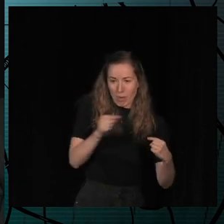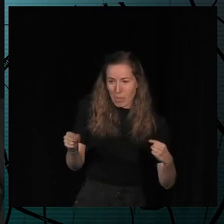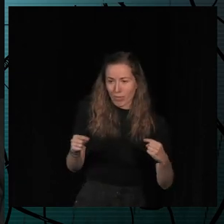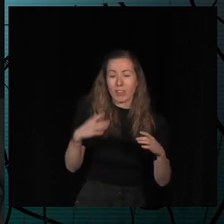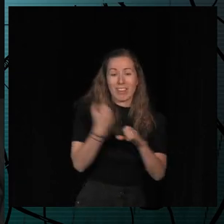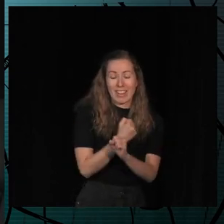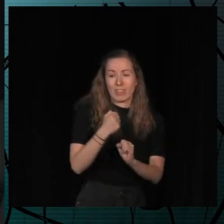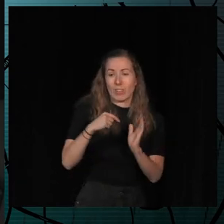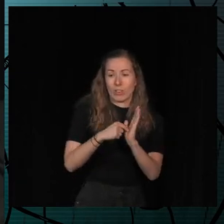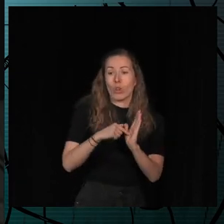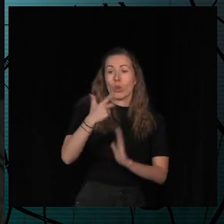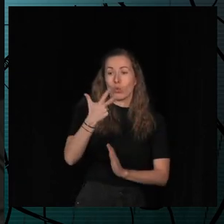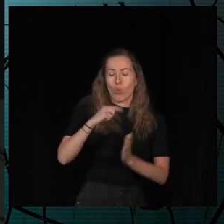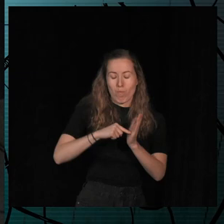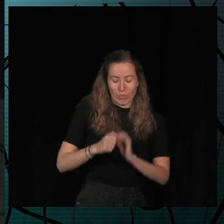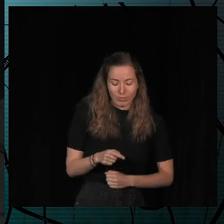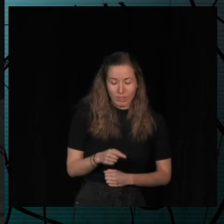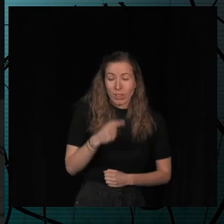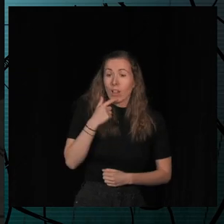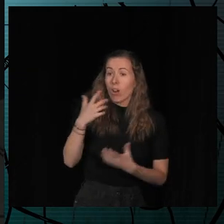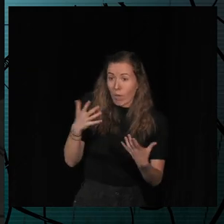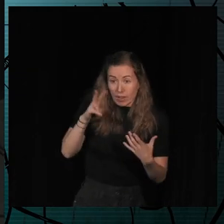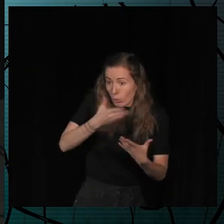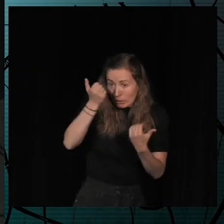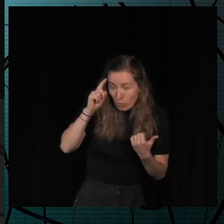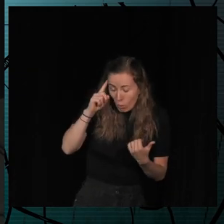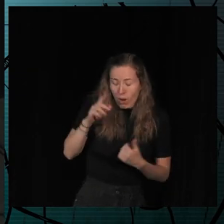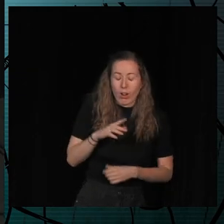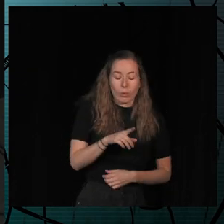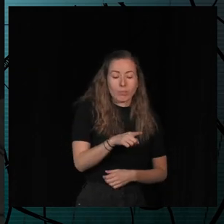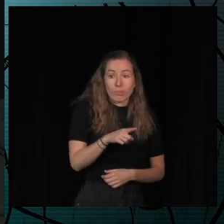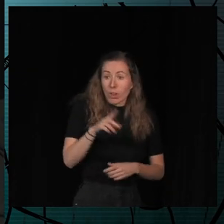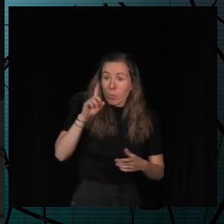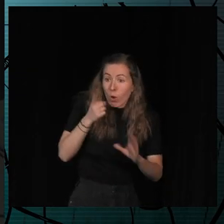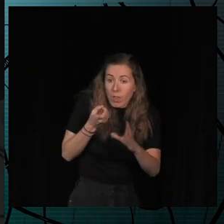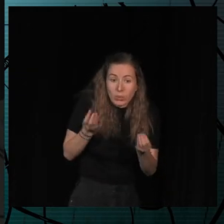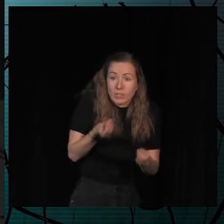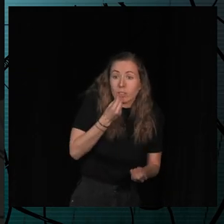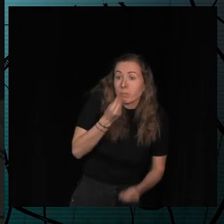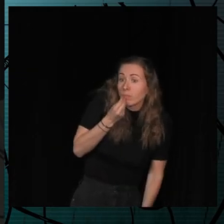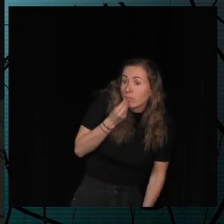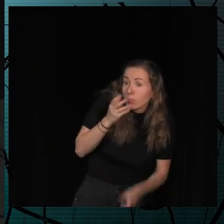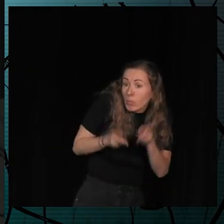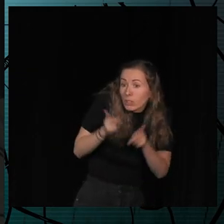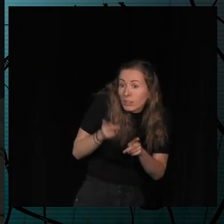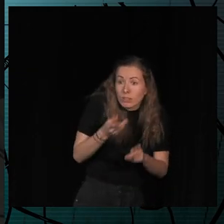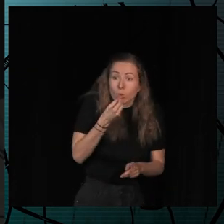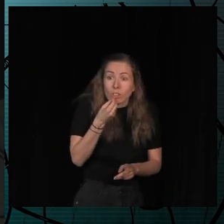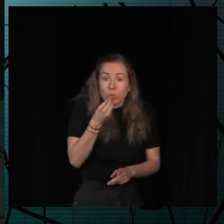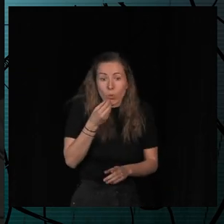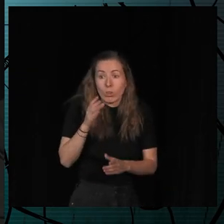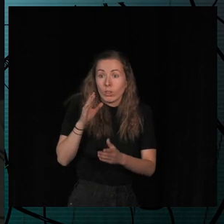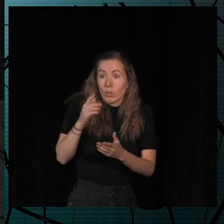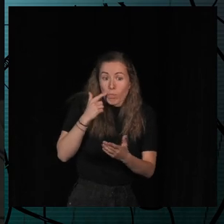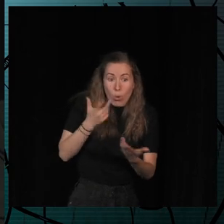la les une des explications de l'effet Fline il y en a beaucoup hein la nutrition par exemple serait sûrement un levier important